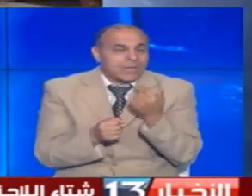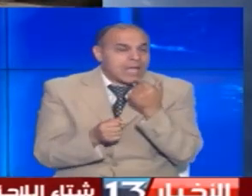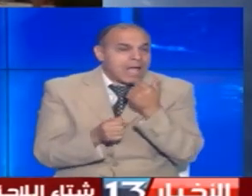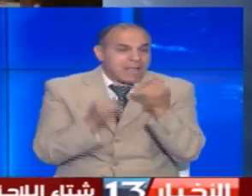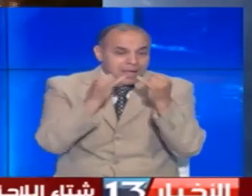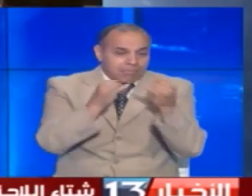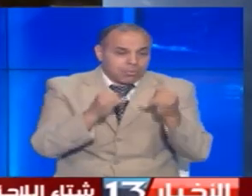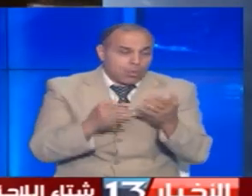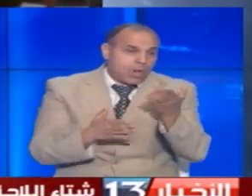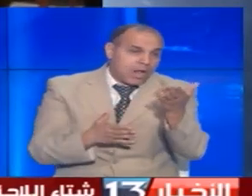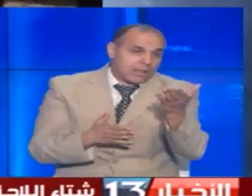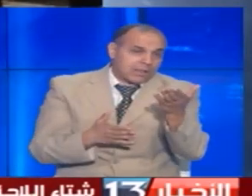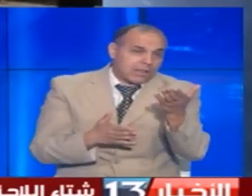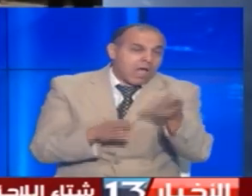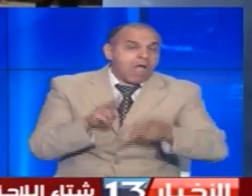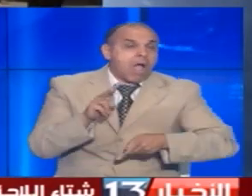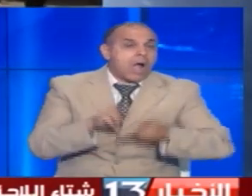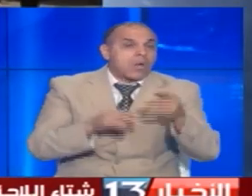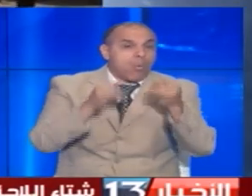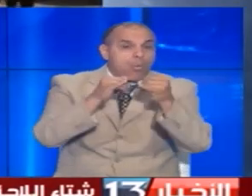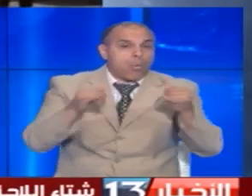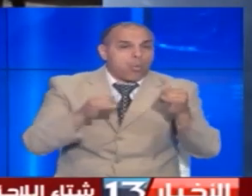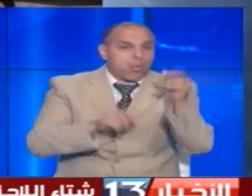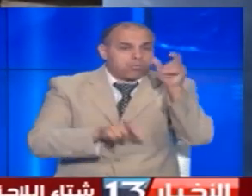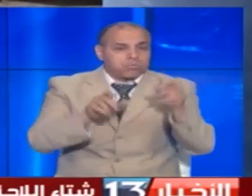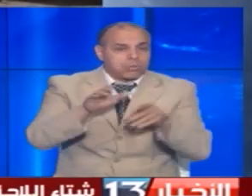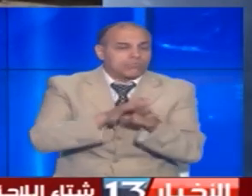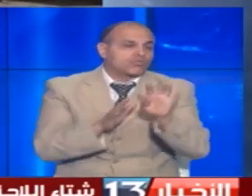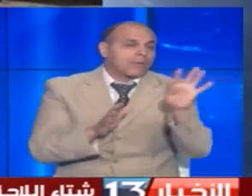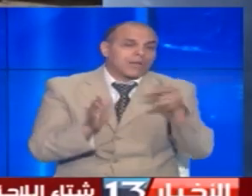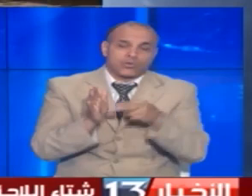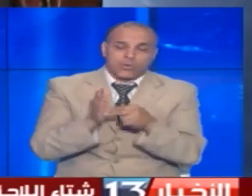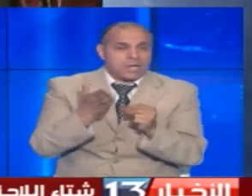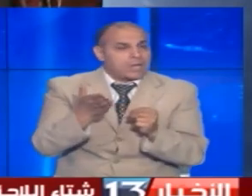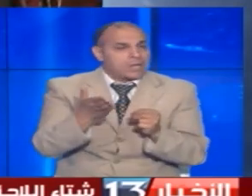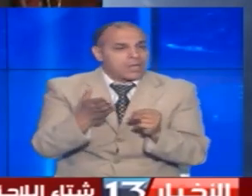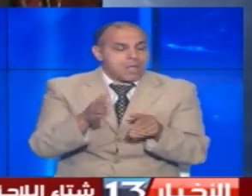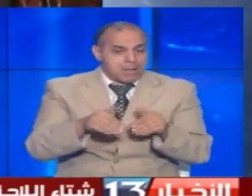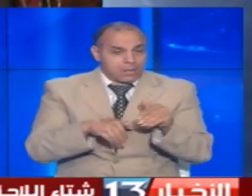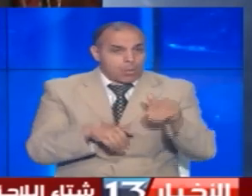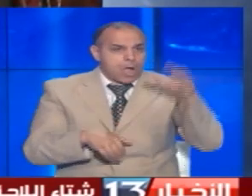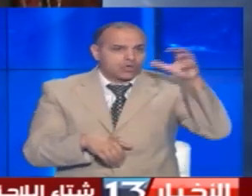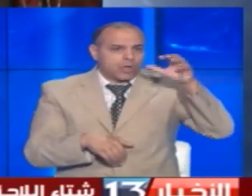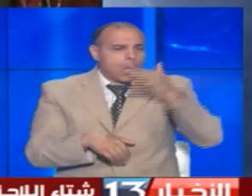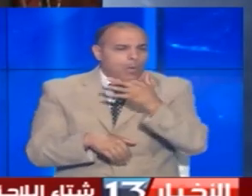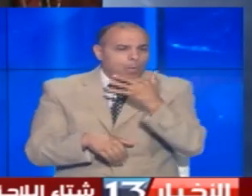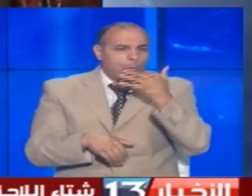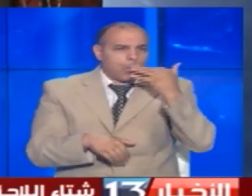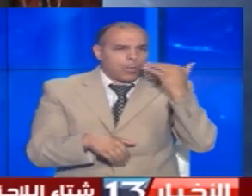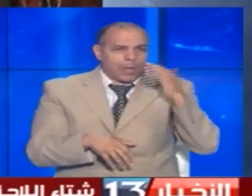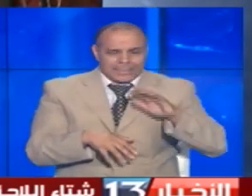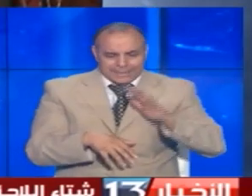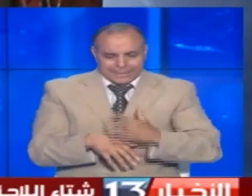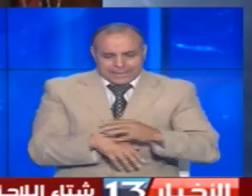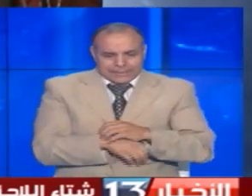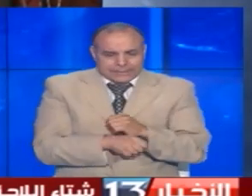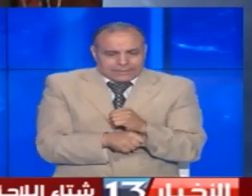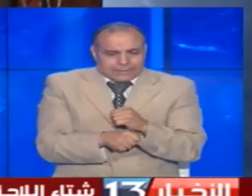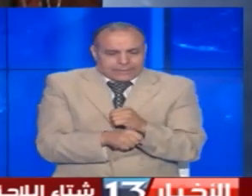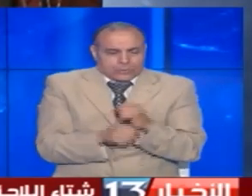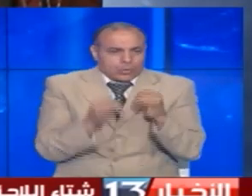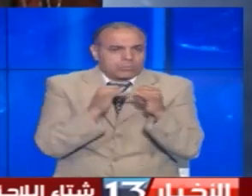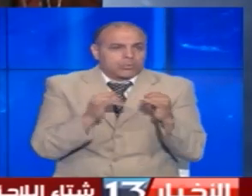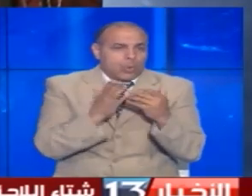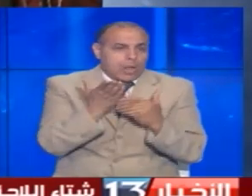مخيم احد اكبر مخيم الناس في شمال سوريا حيث بدا البرد ويتسرب الى الاجساد الصغيره من تحت الخيام